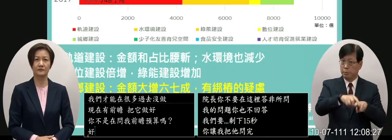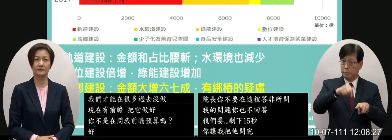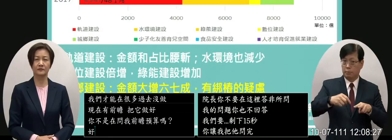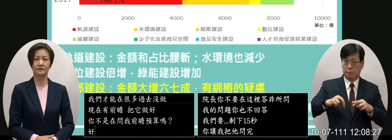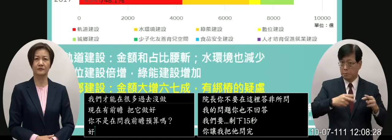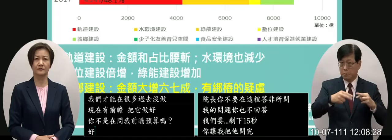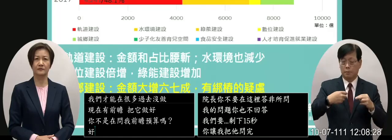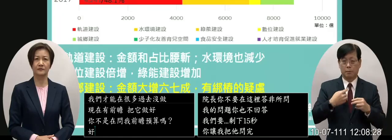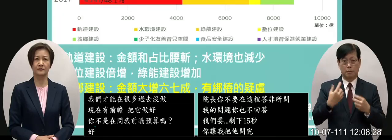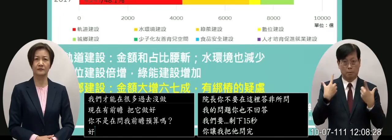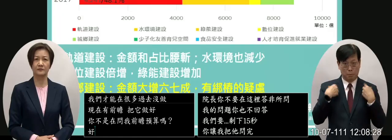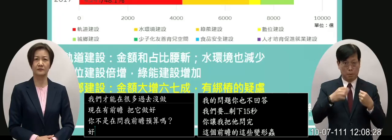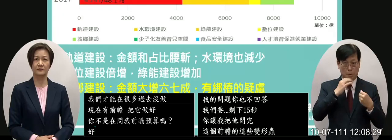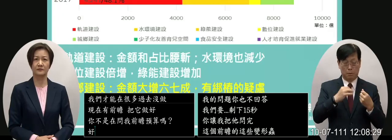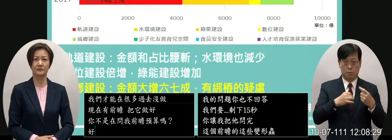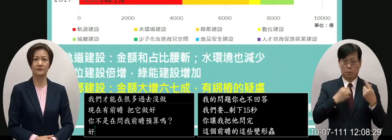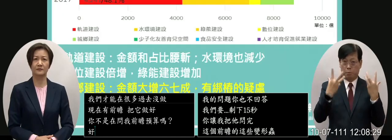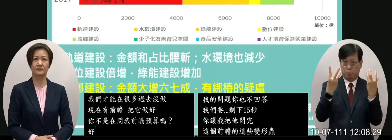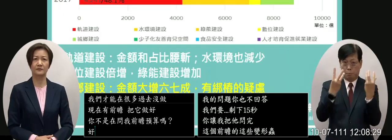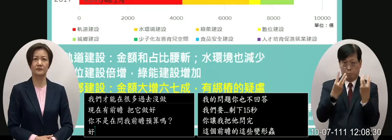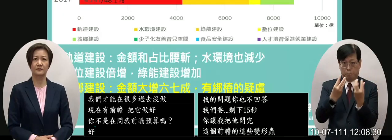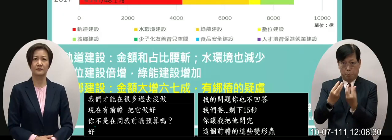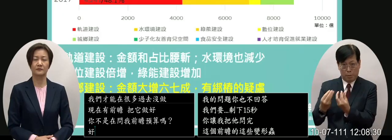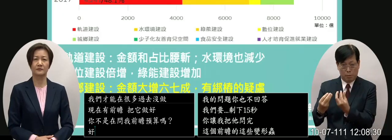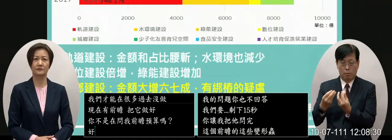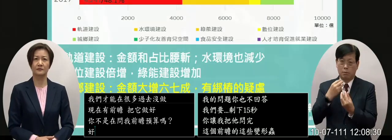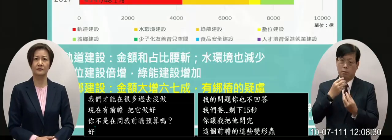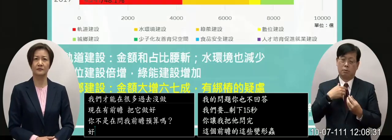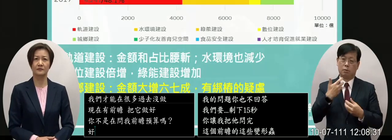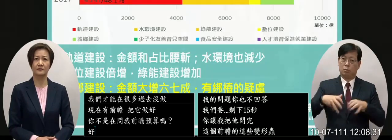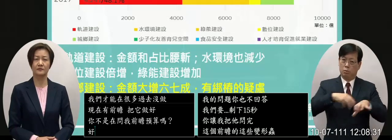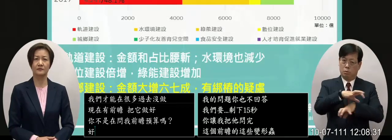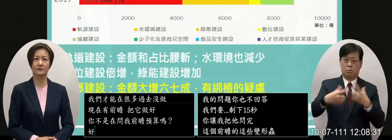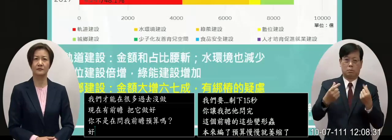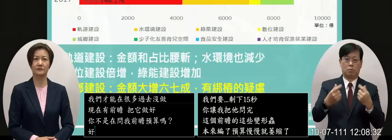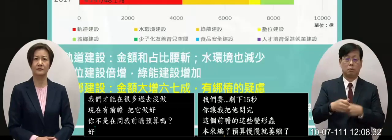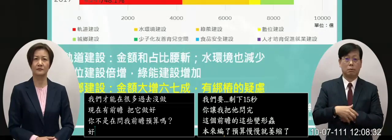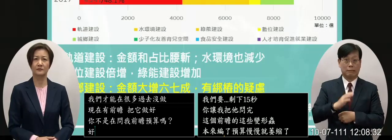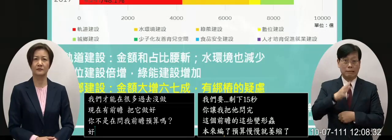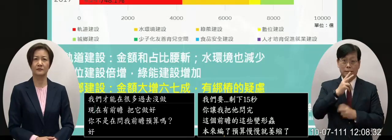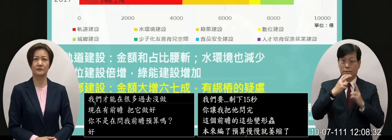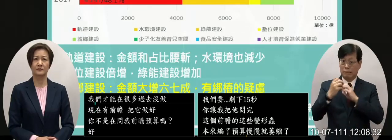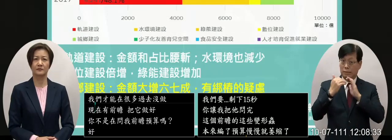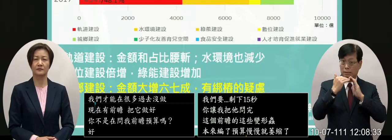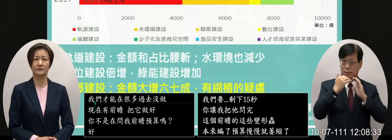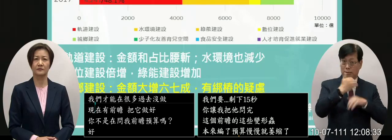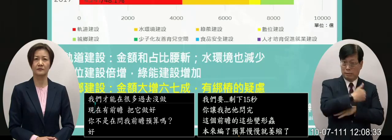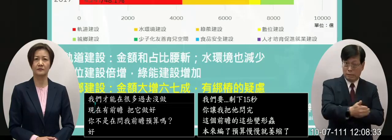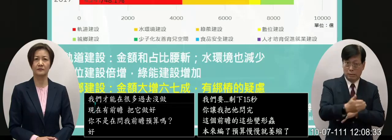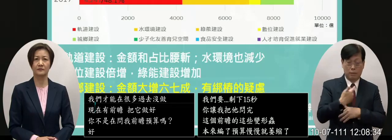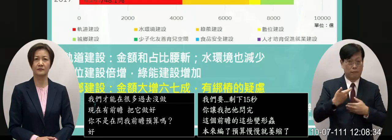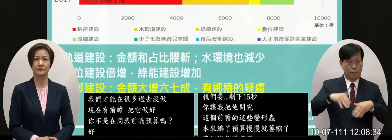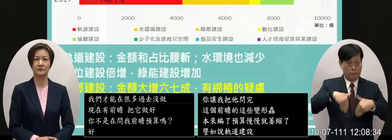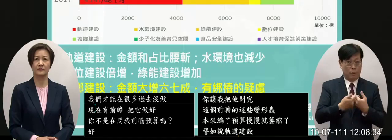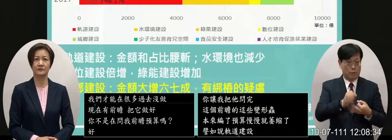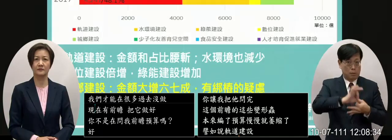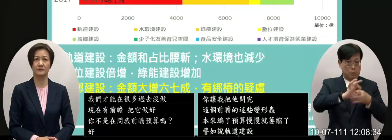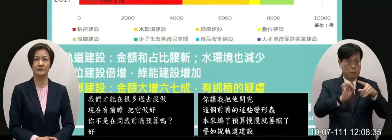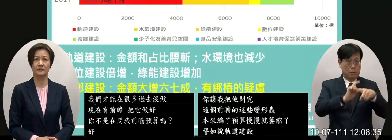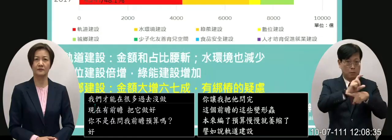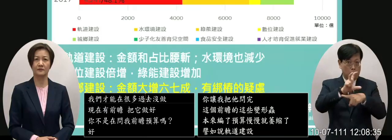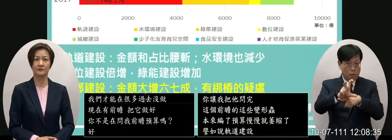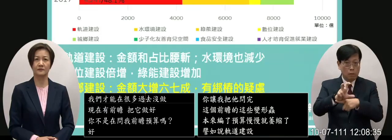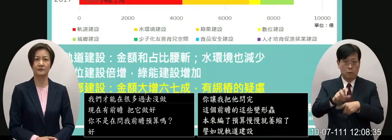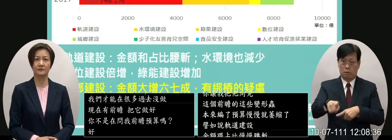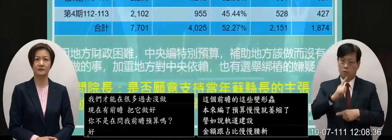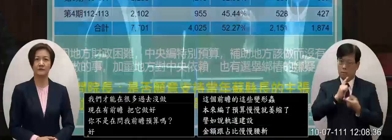设，好，金额跟占比就慢慢的腰斩，水环境也是，但是城乡建设金额大增了六七成，有